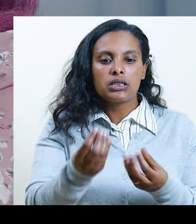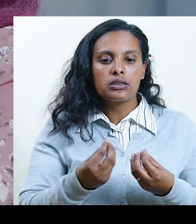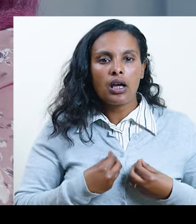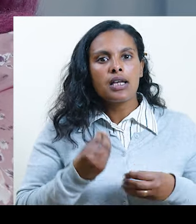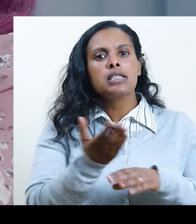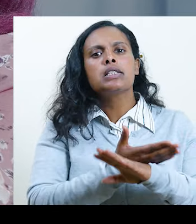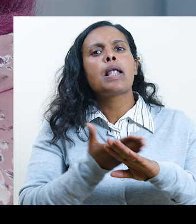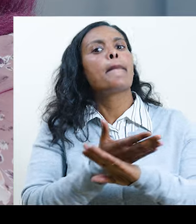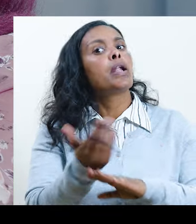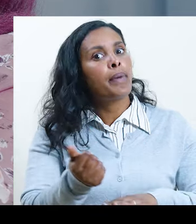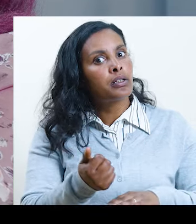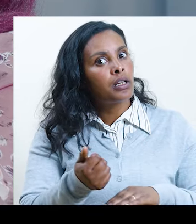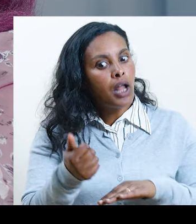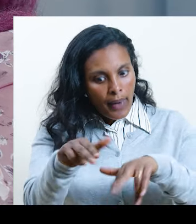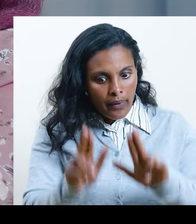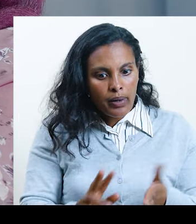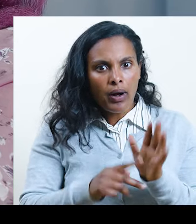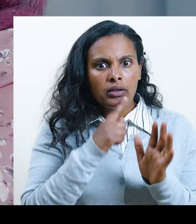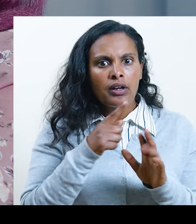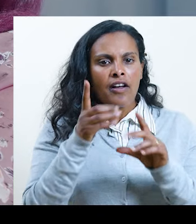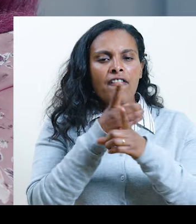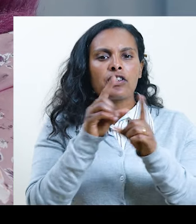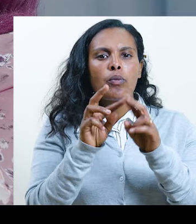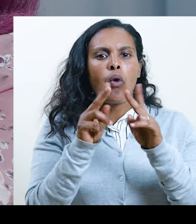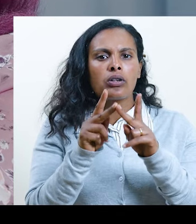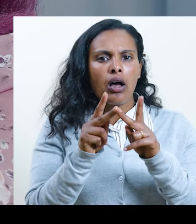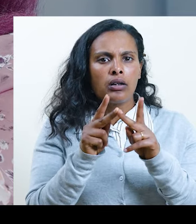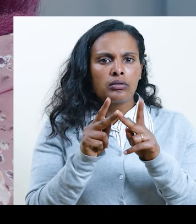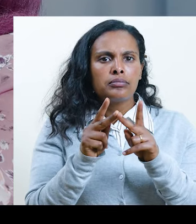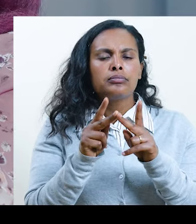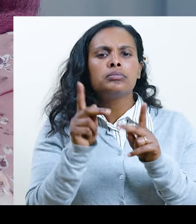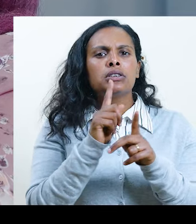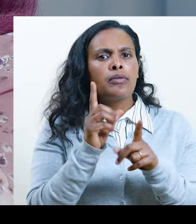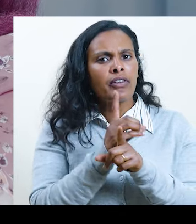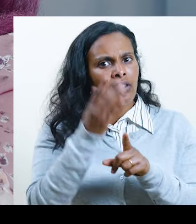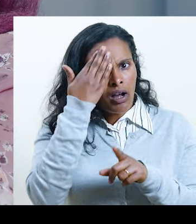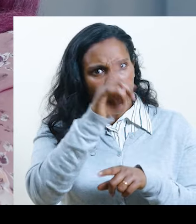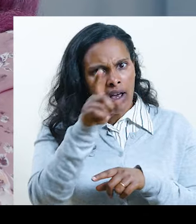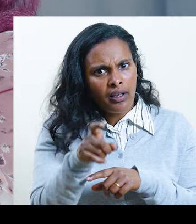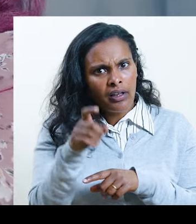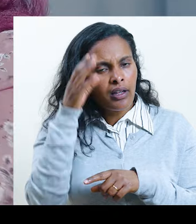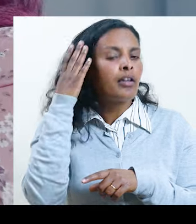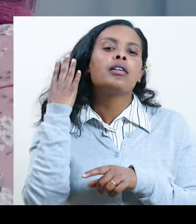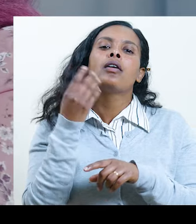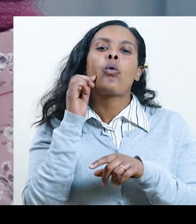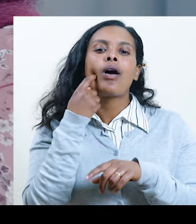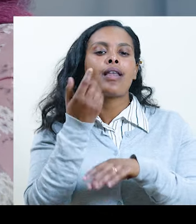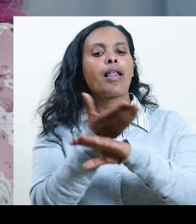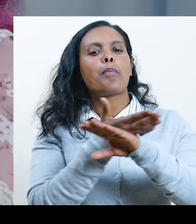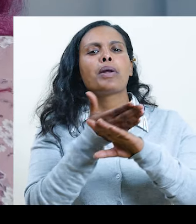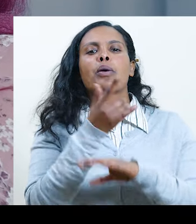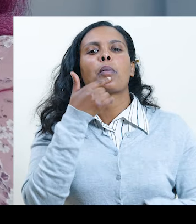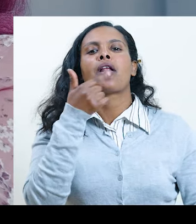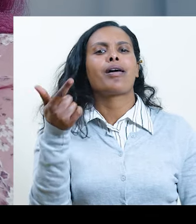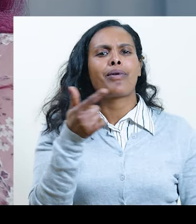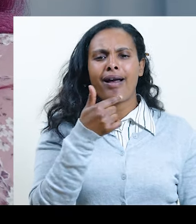ይስጠን ተብሎ ሲለመን ነበር። ልክ ፍትህ ቦታ ሲደርስ ምን እንደሚፈጠር ታውቃላችሁ? ተለምነው ነው